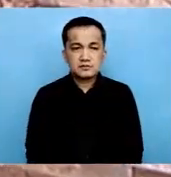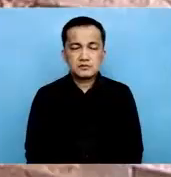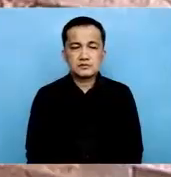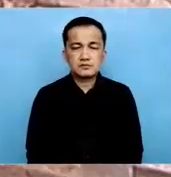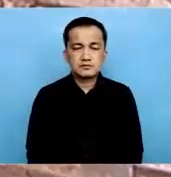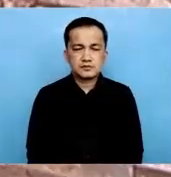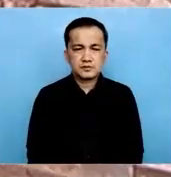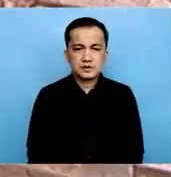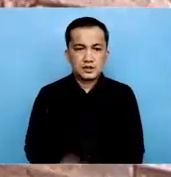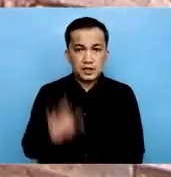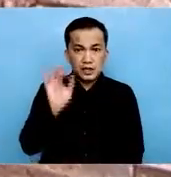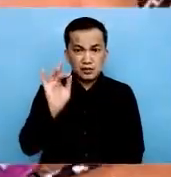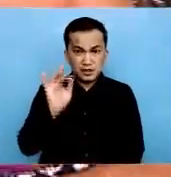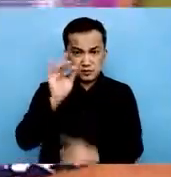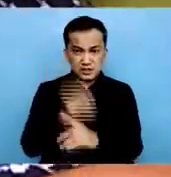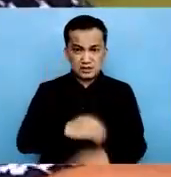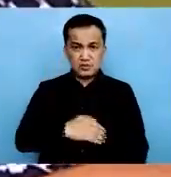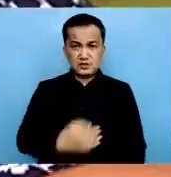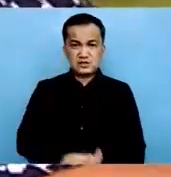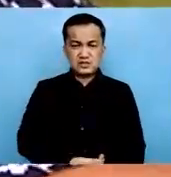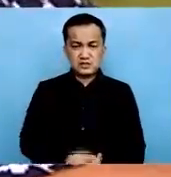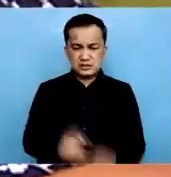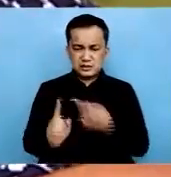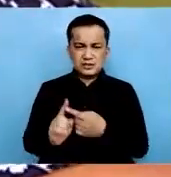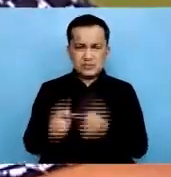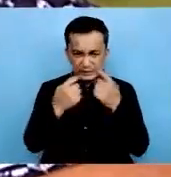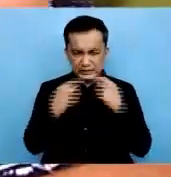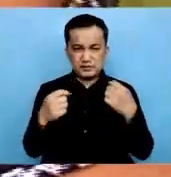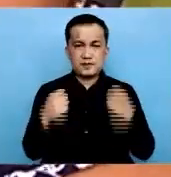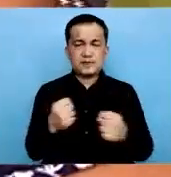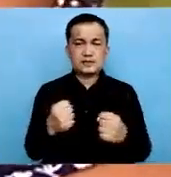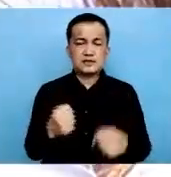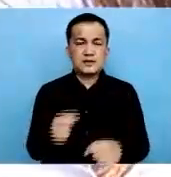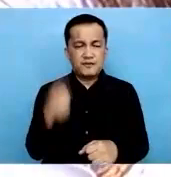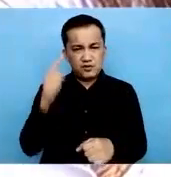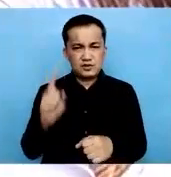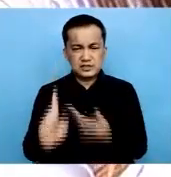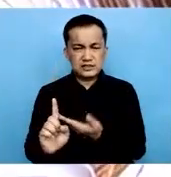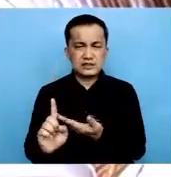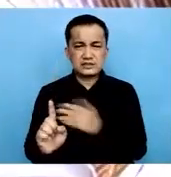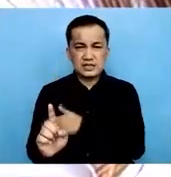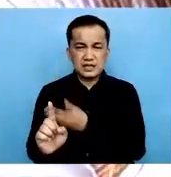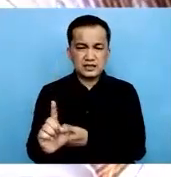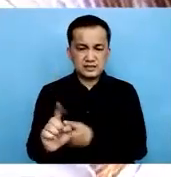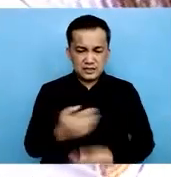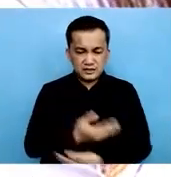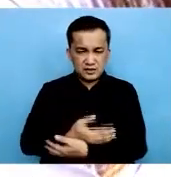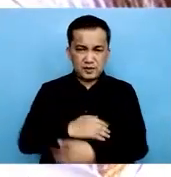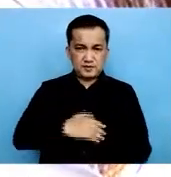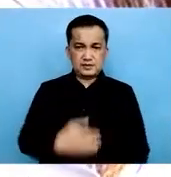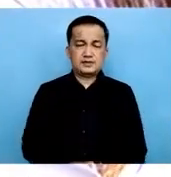Walong buwang buntis si Rosette na pilit nagpapakatatag para sa 10 taong gulang nilang anak at sa sanggol sa kanyang